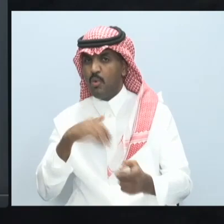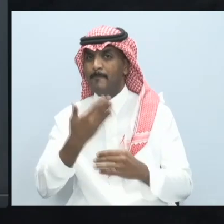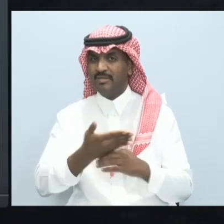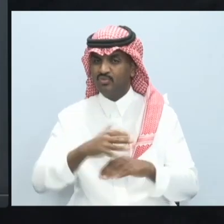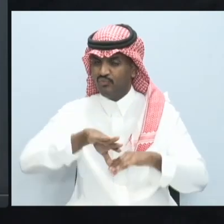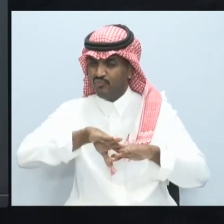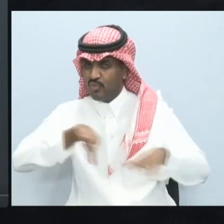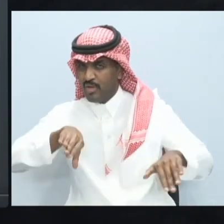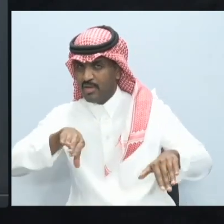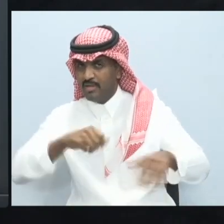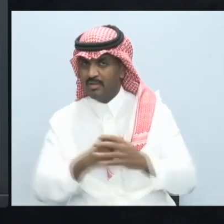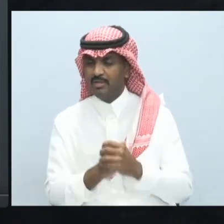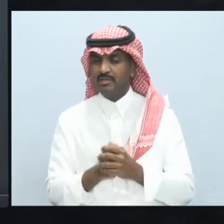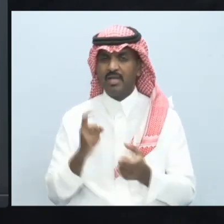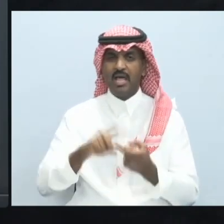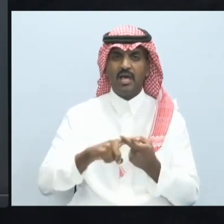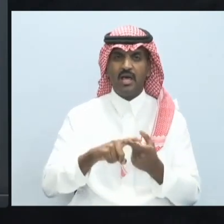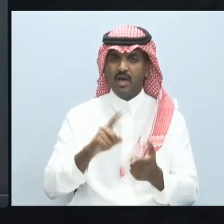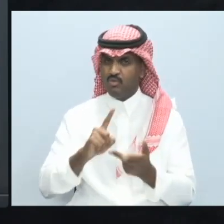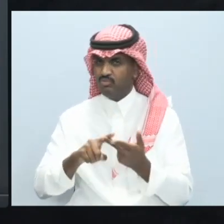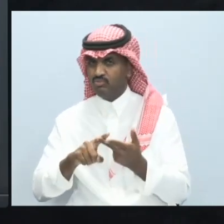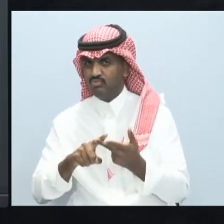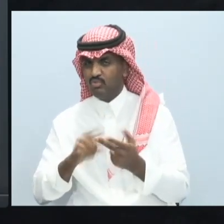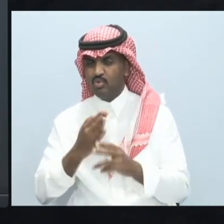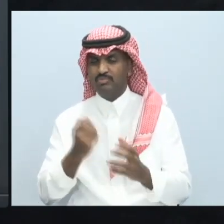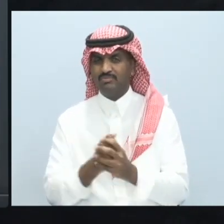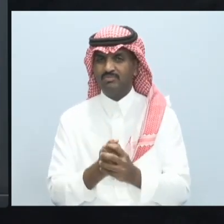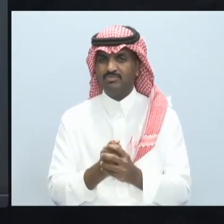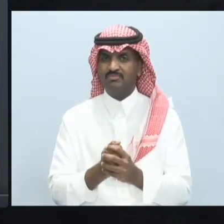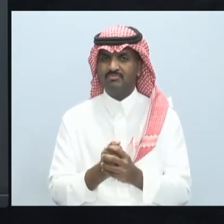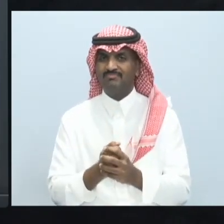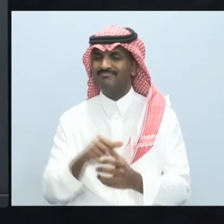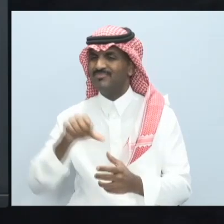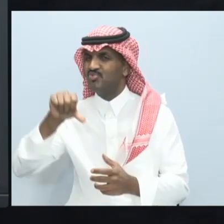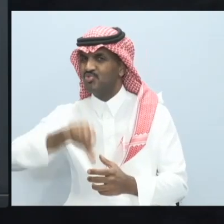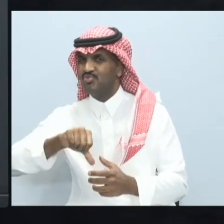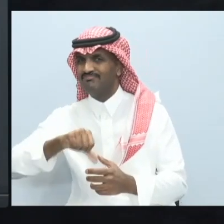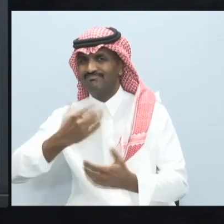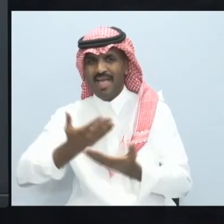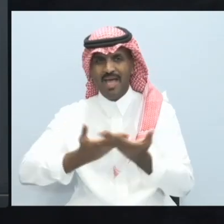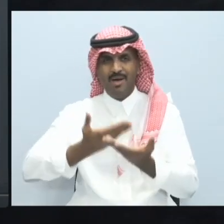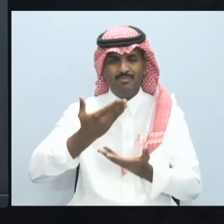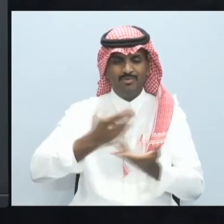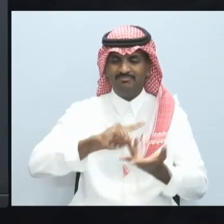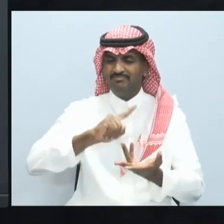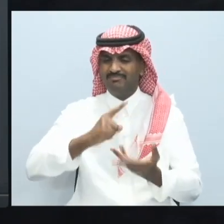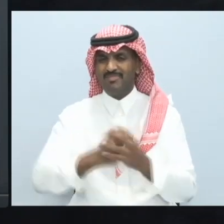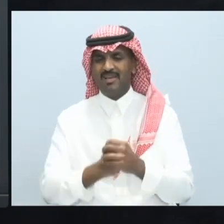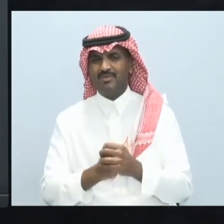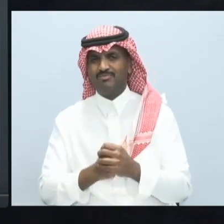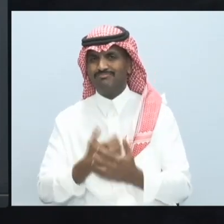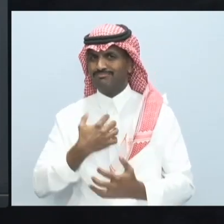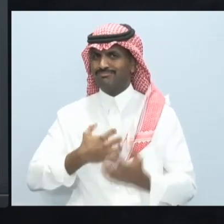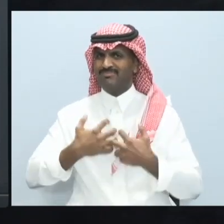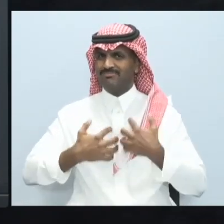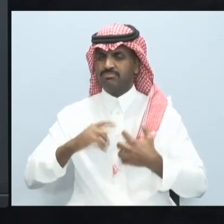سواء كانت طلاقا او خلعا لا تسوء العشرات او يكون هناك شيء من التشفي